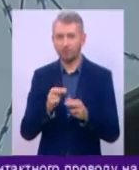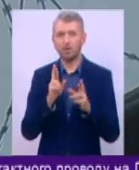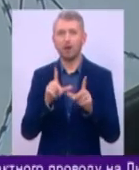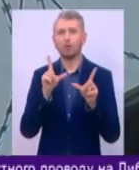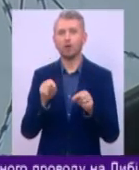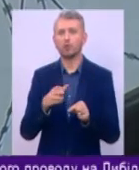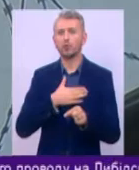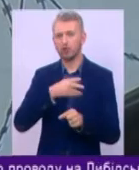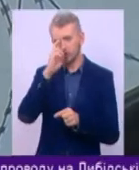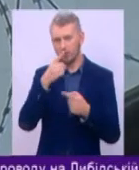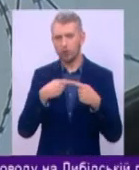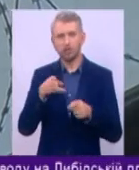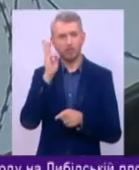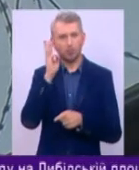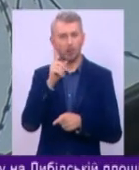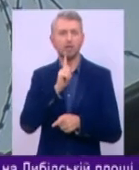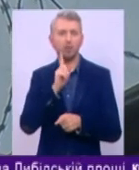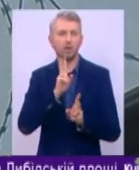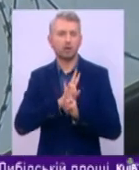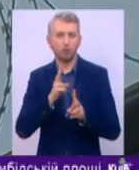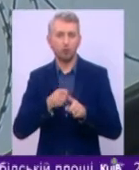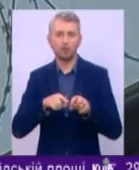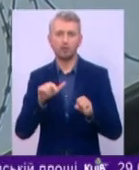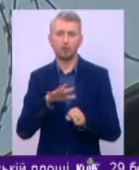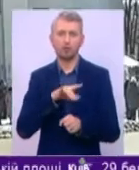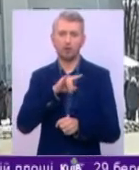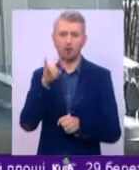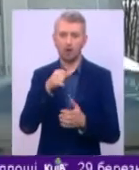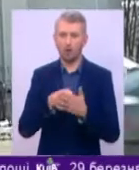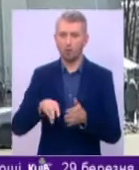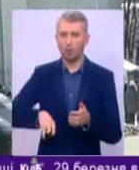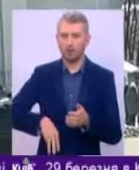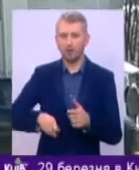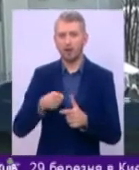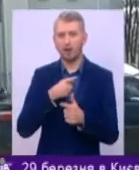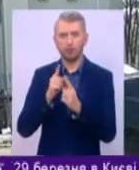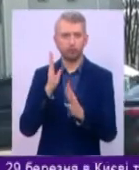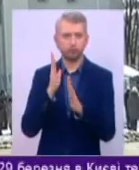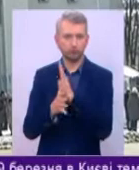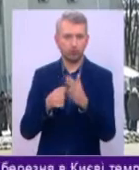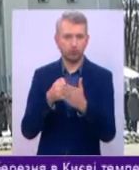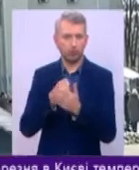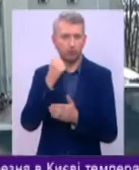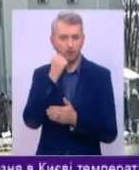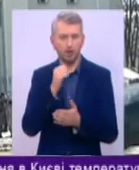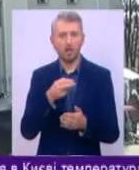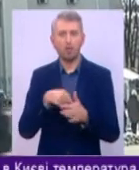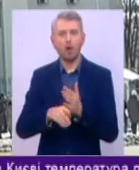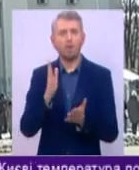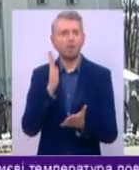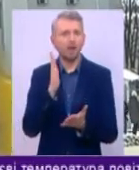державу інші дипломати, поки невідомо. Це міг бути авіарейс до Мінська або ж чартерний рейс до Москви, бо прямого